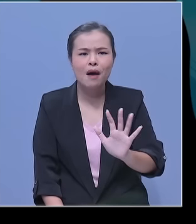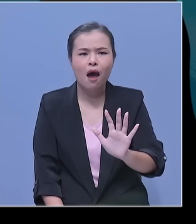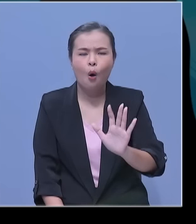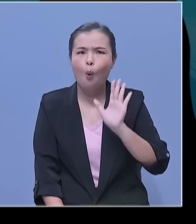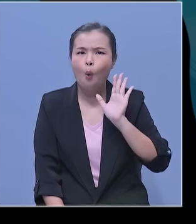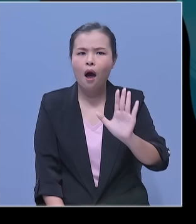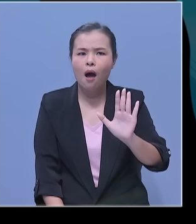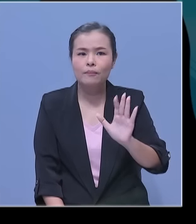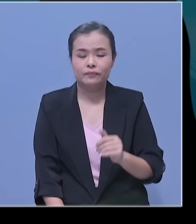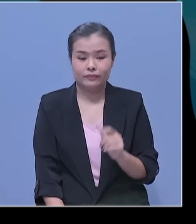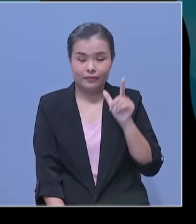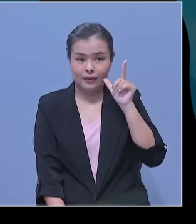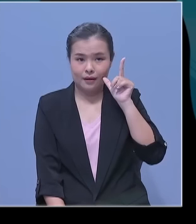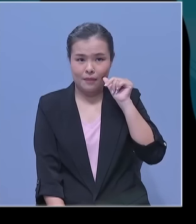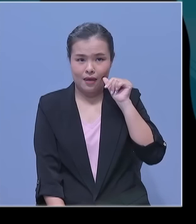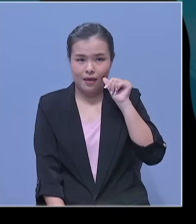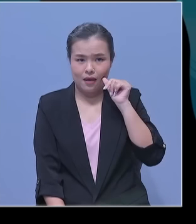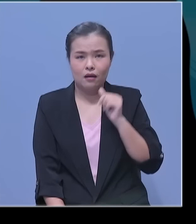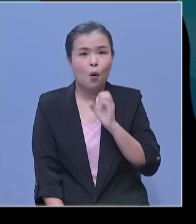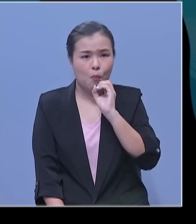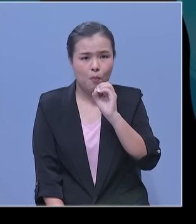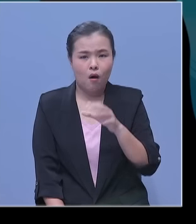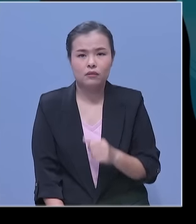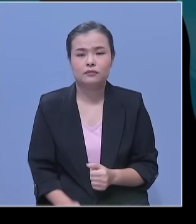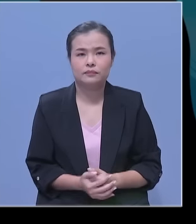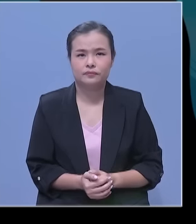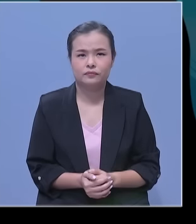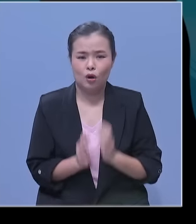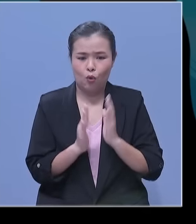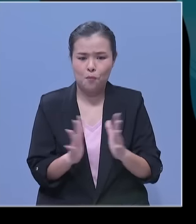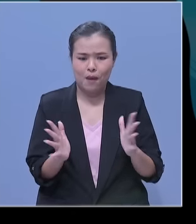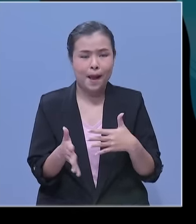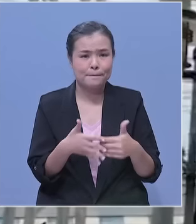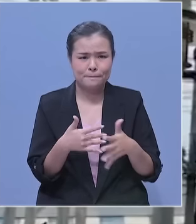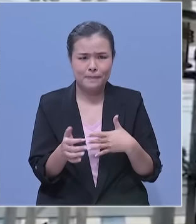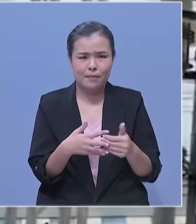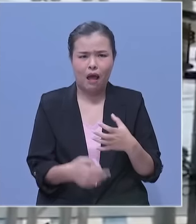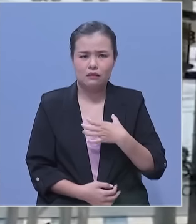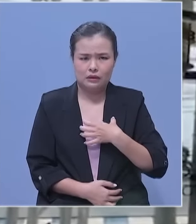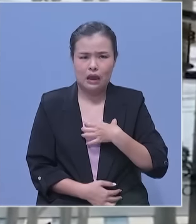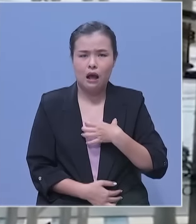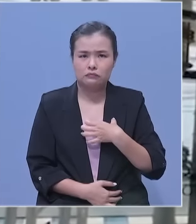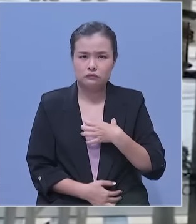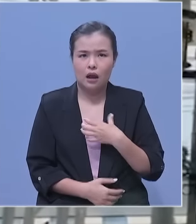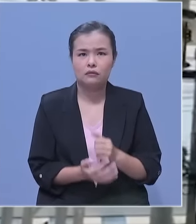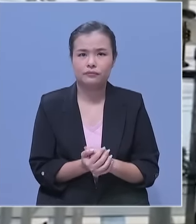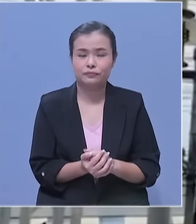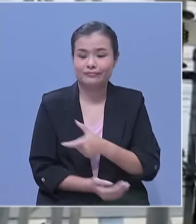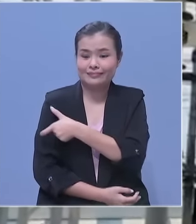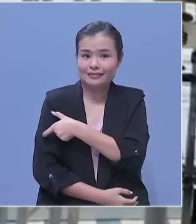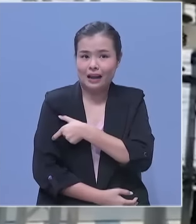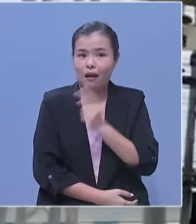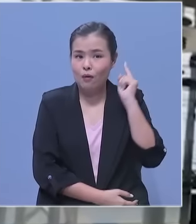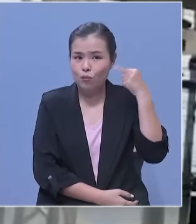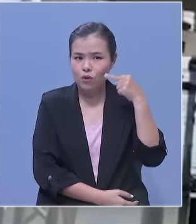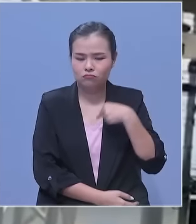ถึงแม้ว่าแม่เนี่ยจะช่วยยืนยันนะบอกว่าคือคนเยอะก็ไม่เป็นอะไรก็อยากจะเข้าไปแต่ฝั่งรปภ.ผู้หญิงคน